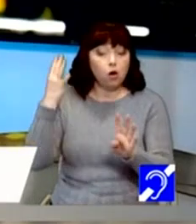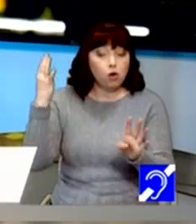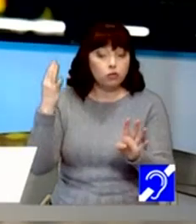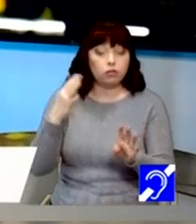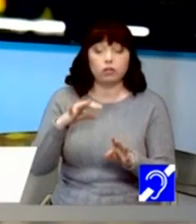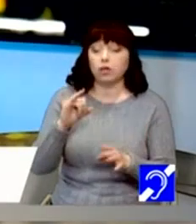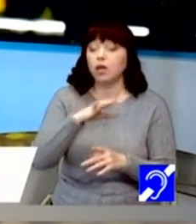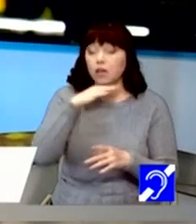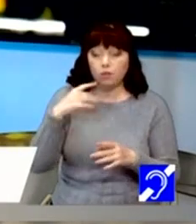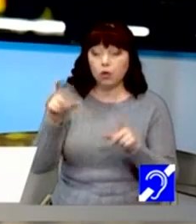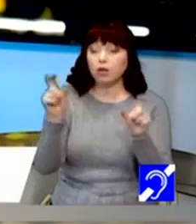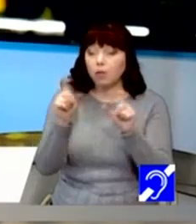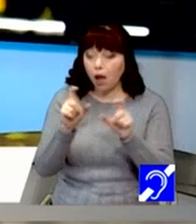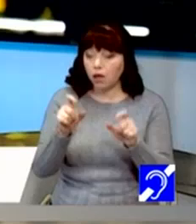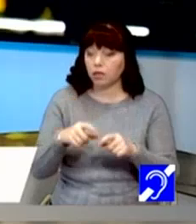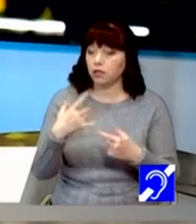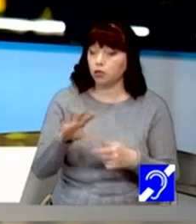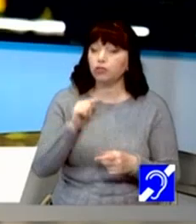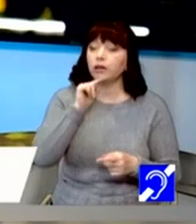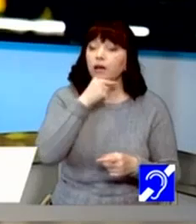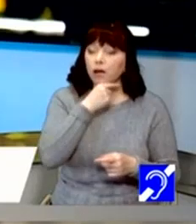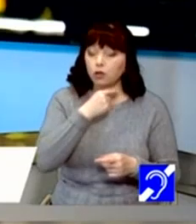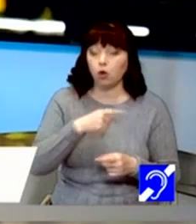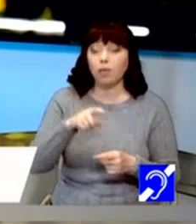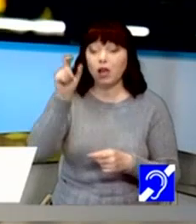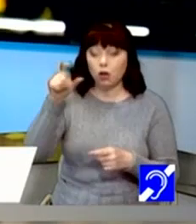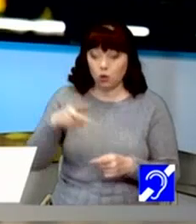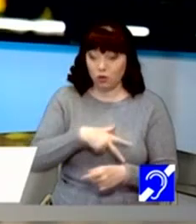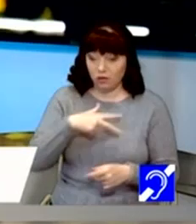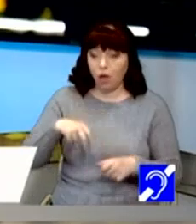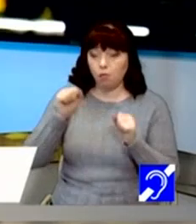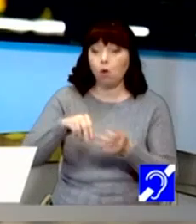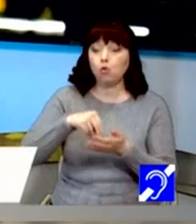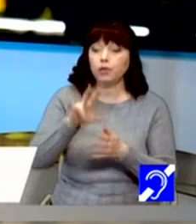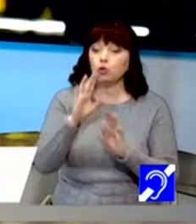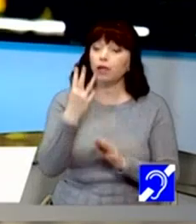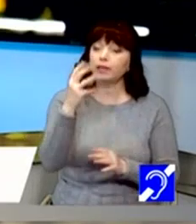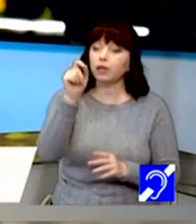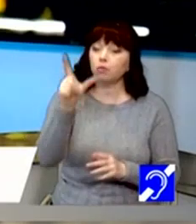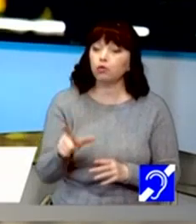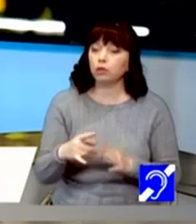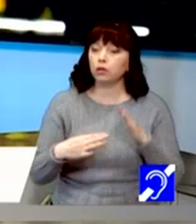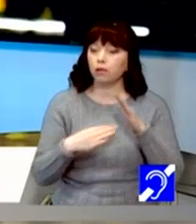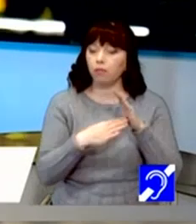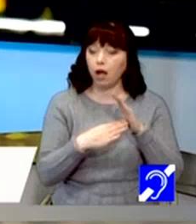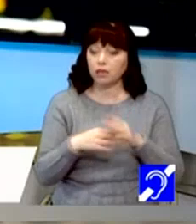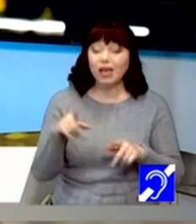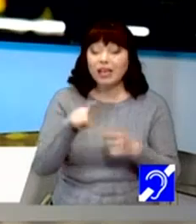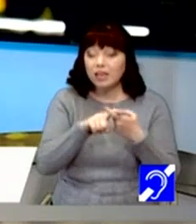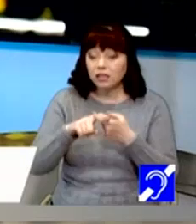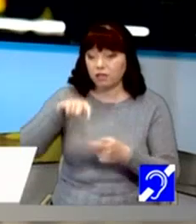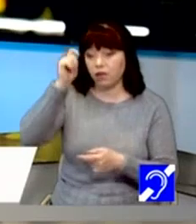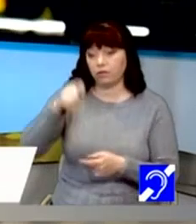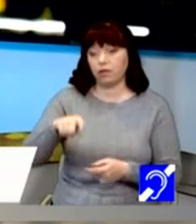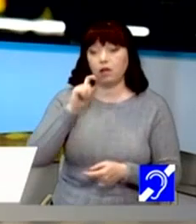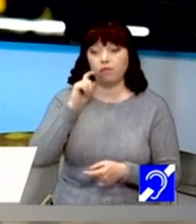introdus restricții danezii pot cumpăra cel mult trei sticle de ulei de floarea soarelui zilnic criza are legătură cu războiul din